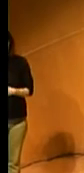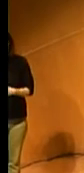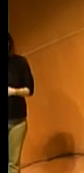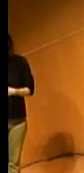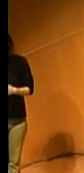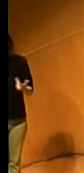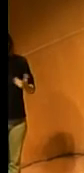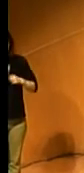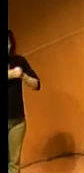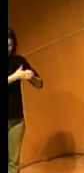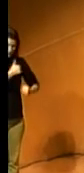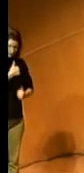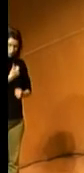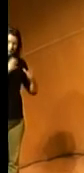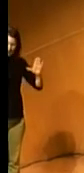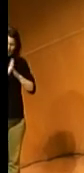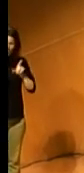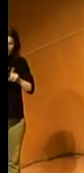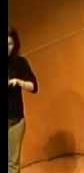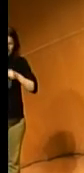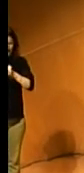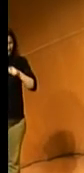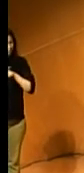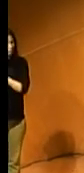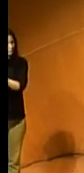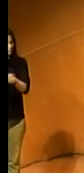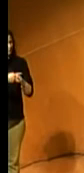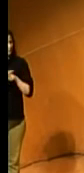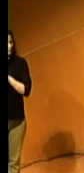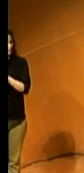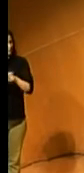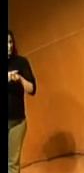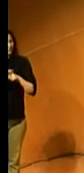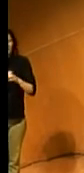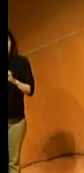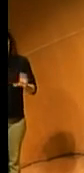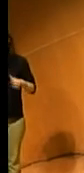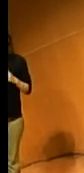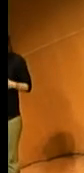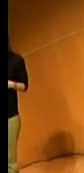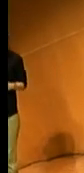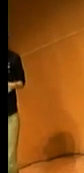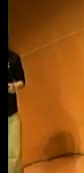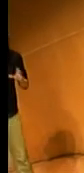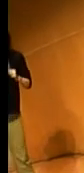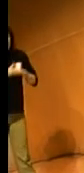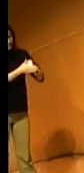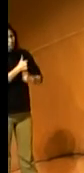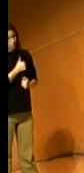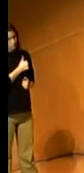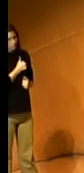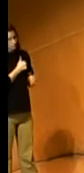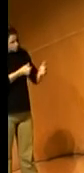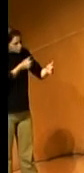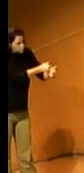Mais en fait, je pense que l'accompagnement individuel est quand même plus efficace qu'un accompagnement mutualisé. C'est